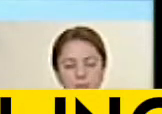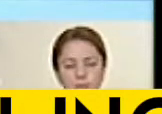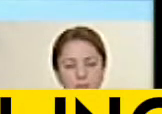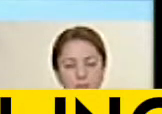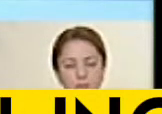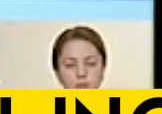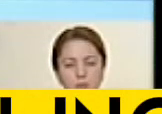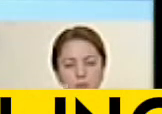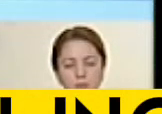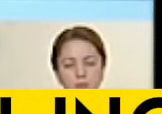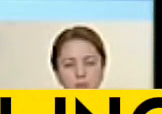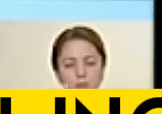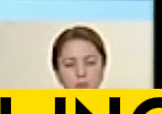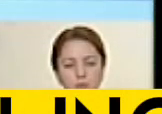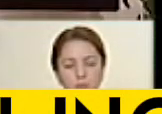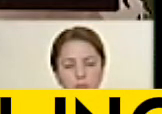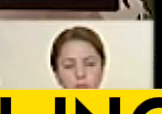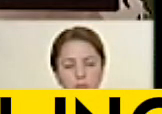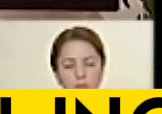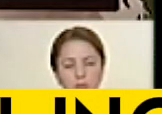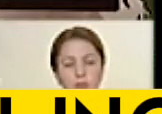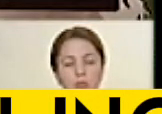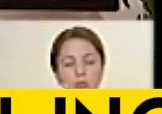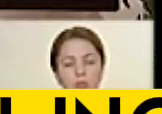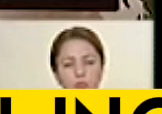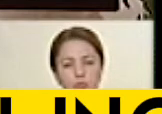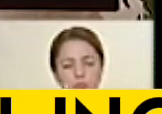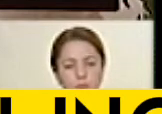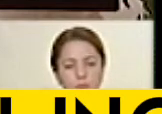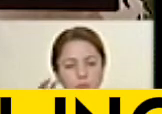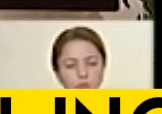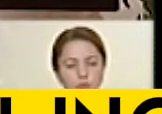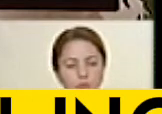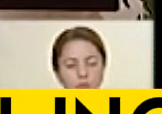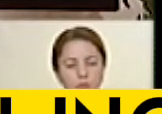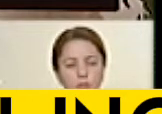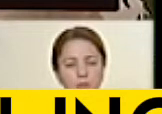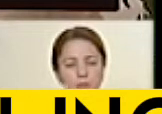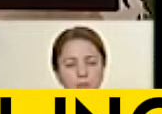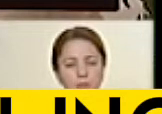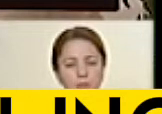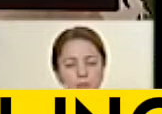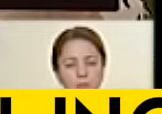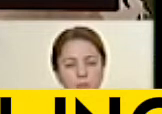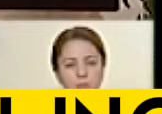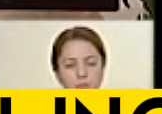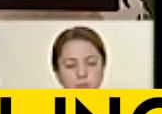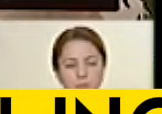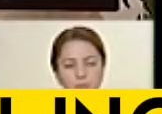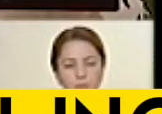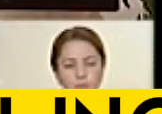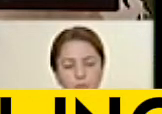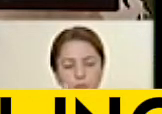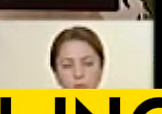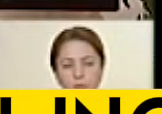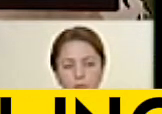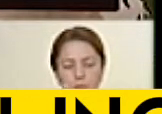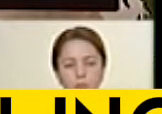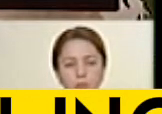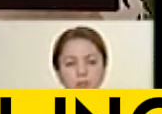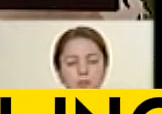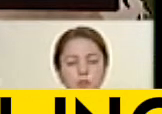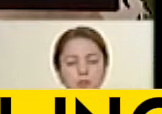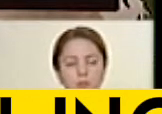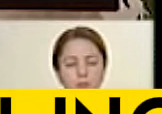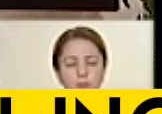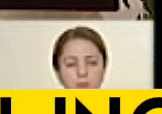demak, ahamiyati kattaroq. Mamlakatimizdagi tog'li rayonlarda avtomobil transportining ahamiyati ayniqsa katta. Sababi